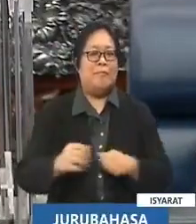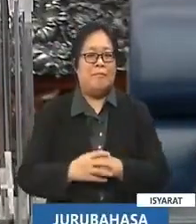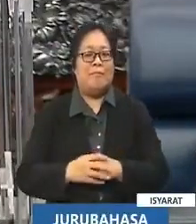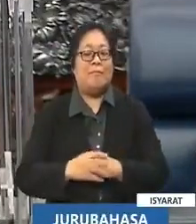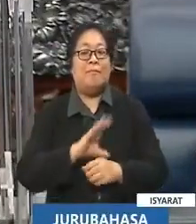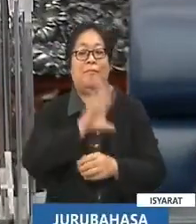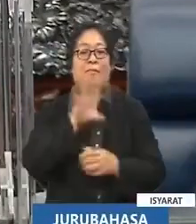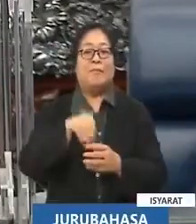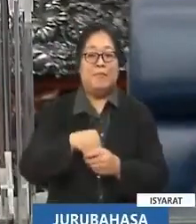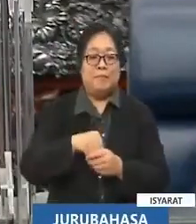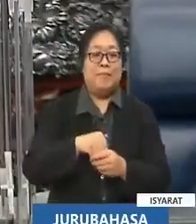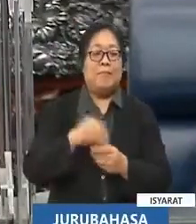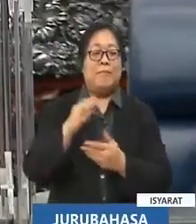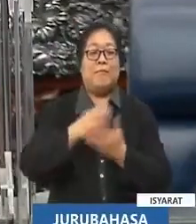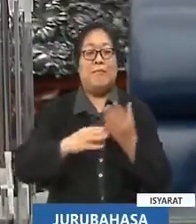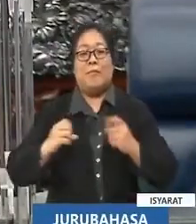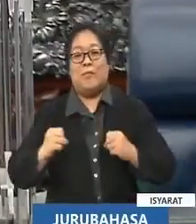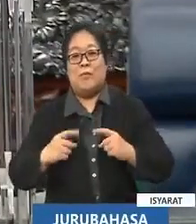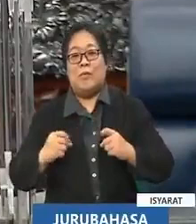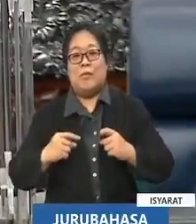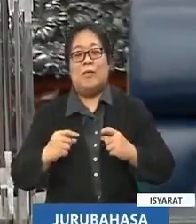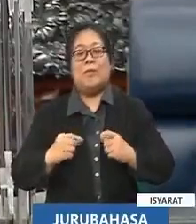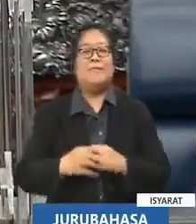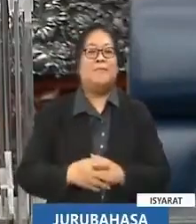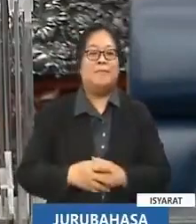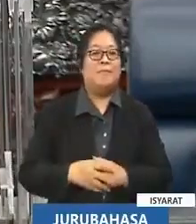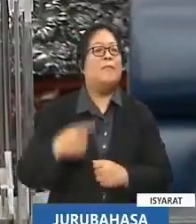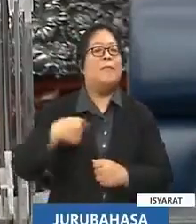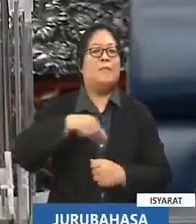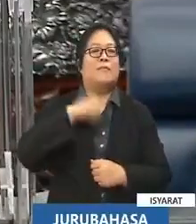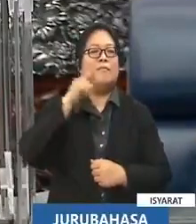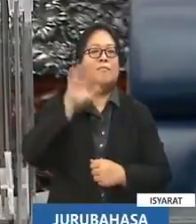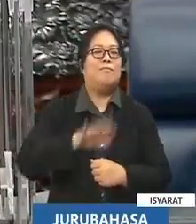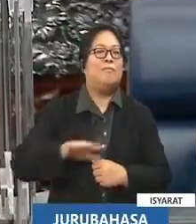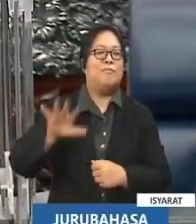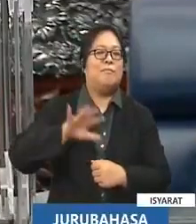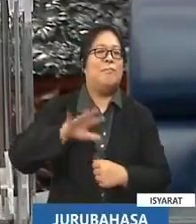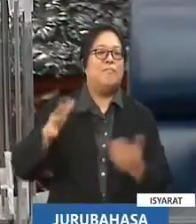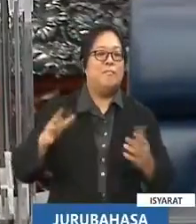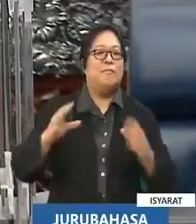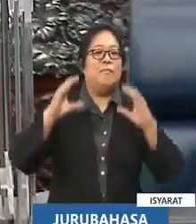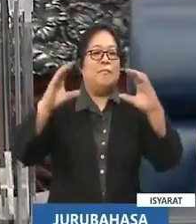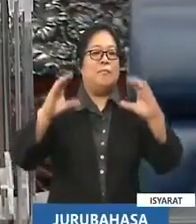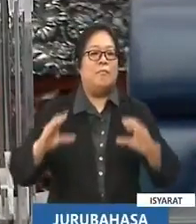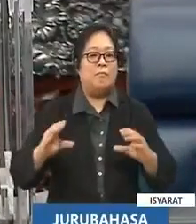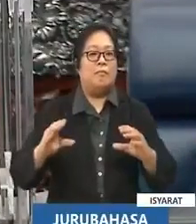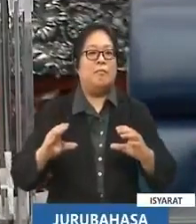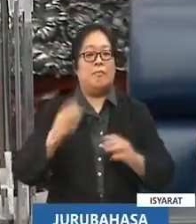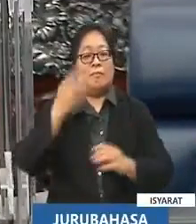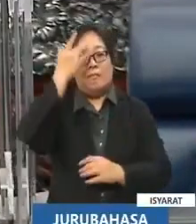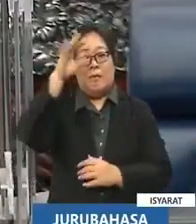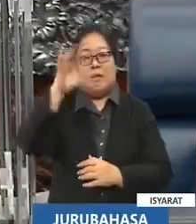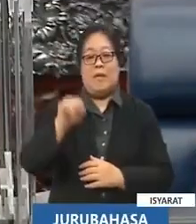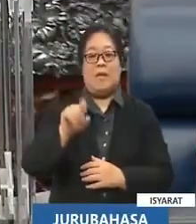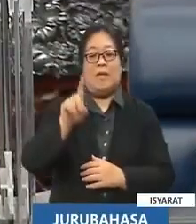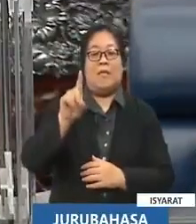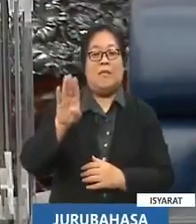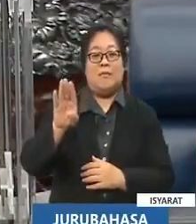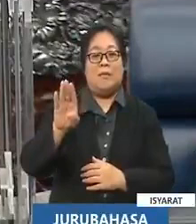nah penglibatan pihak swasta secara menyeluruh kita jagakanlah pendekatan smartxide